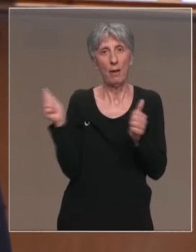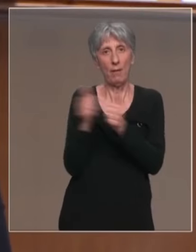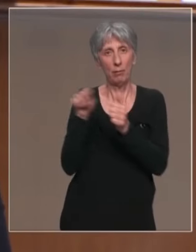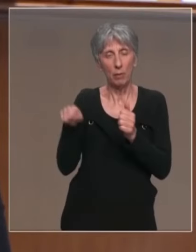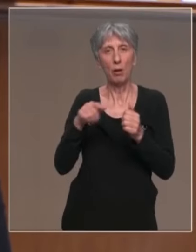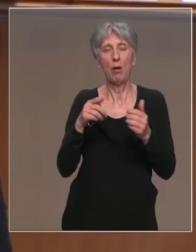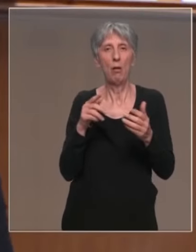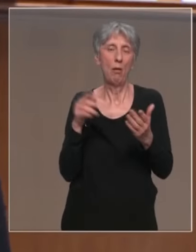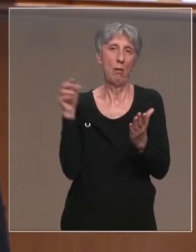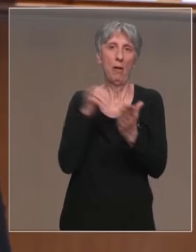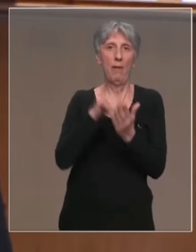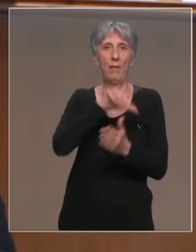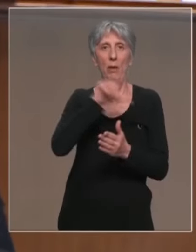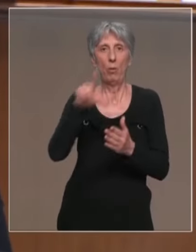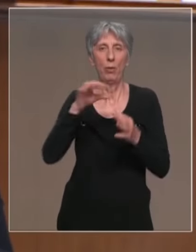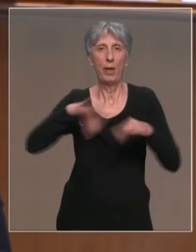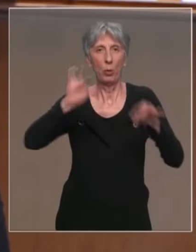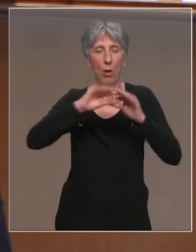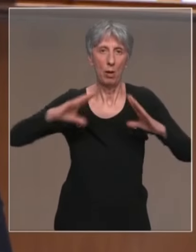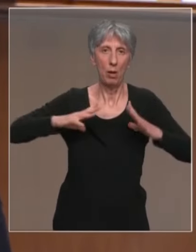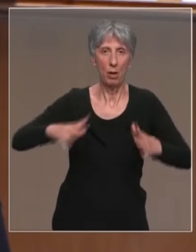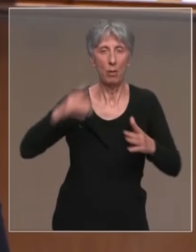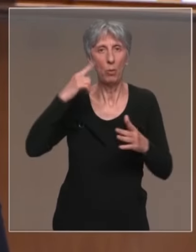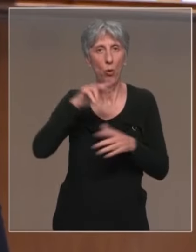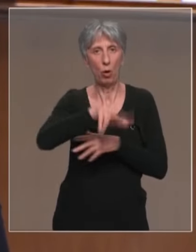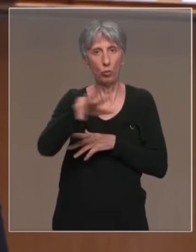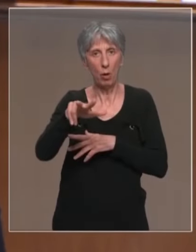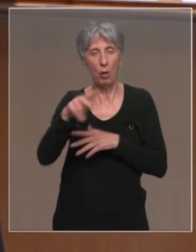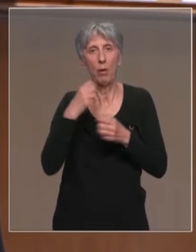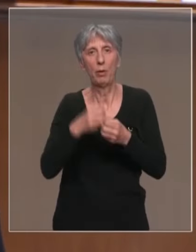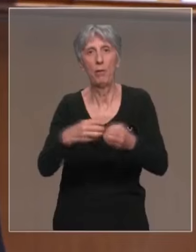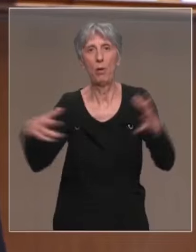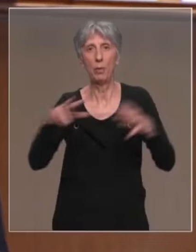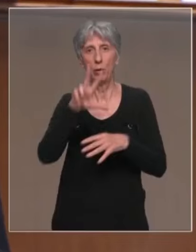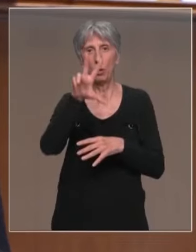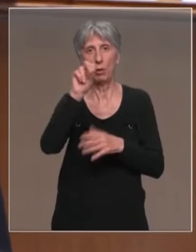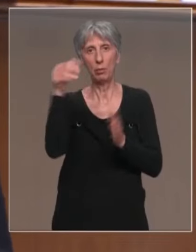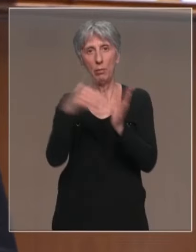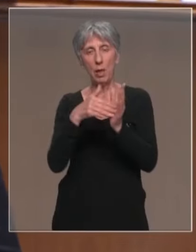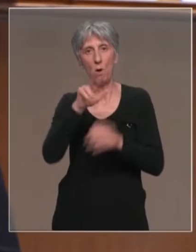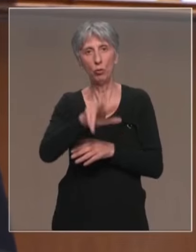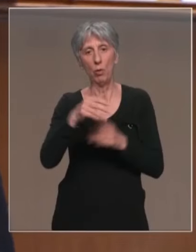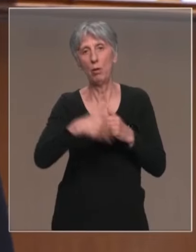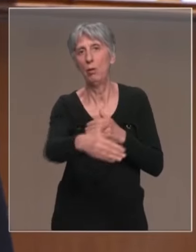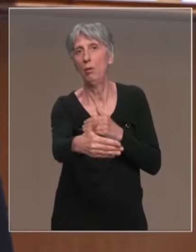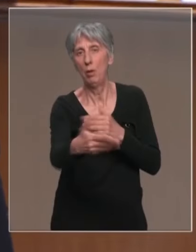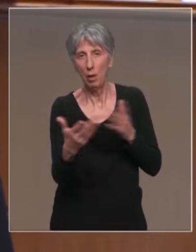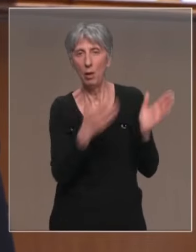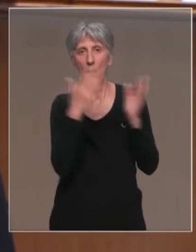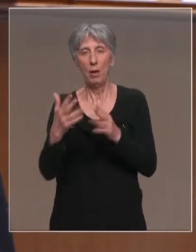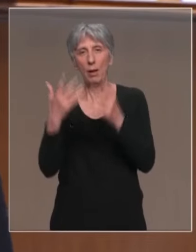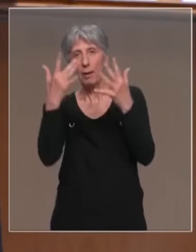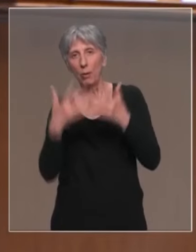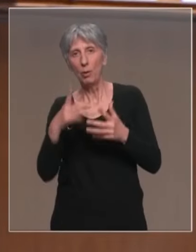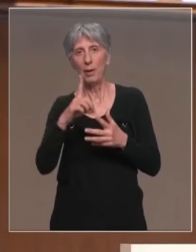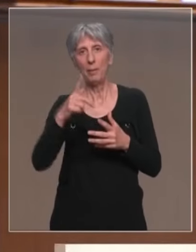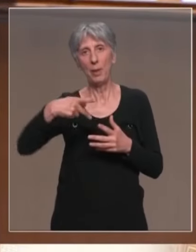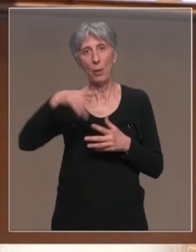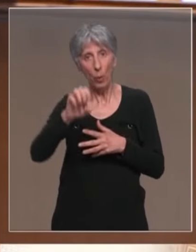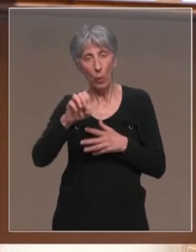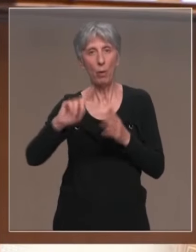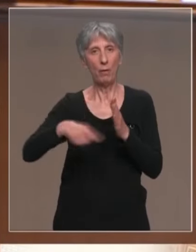territoires engagés pour le logement, sur lesquels nous allons développer 30 000 logements dans les 3 ans qui viennent. Nous avons revu le calcul du DPE pour 140